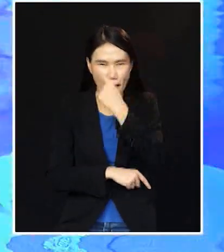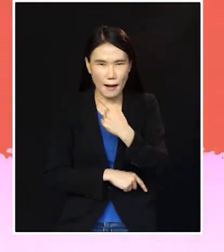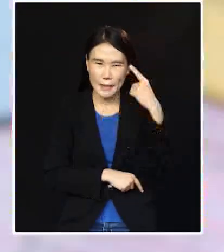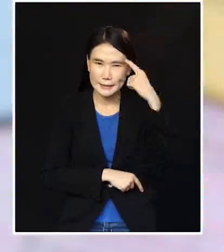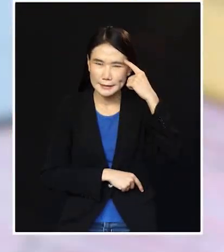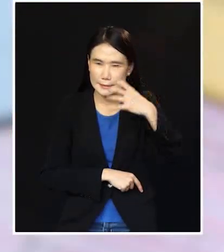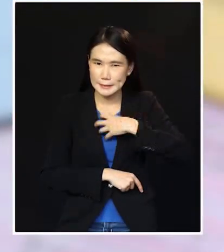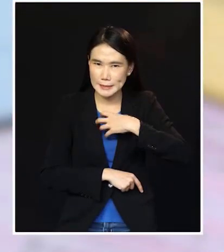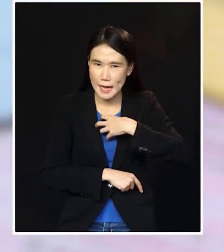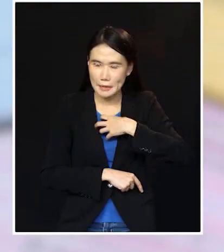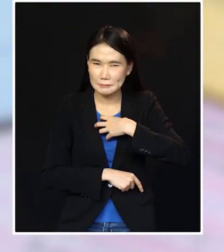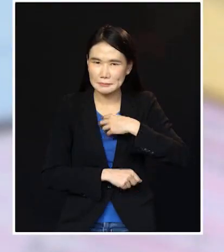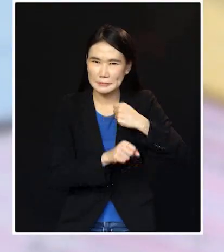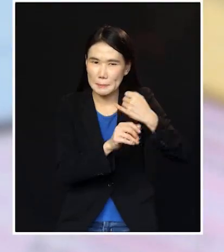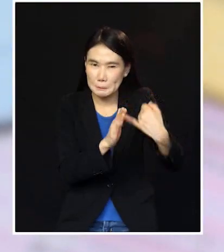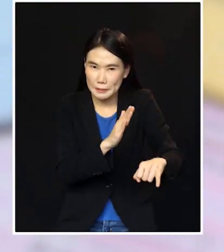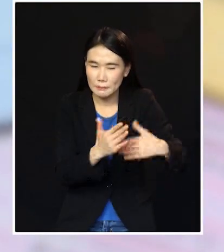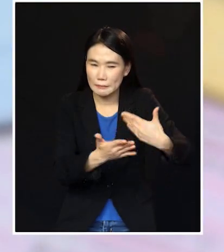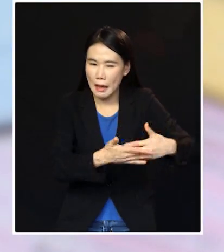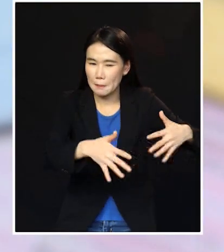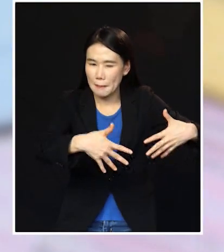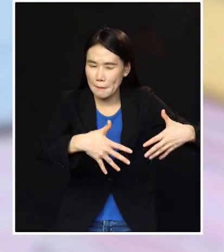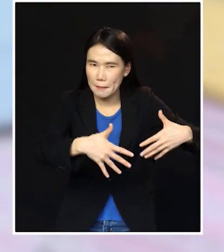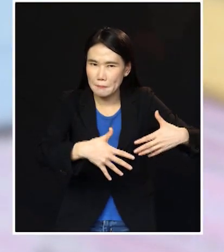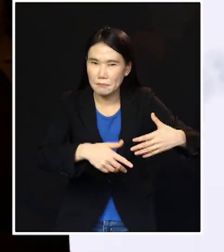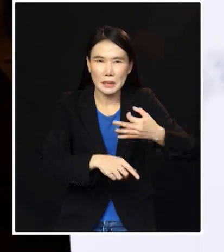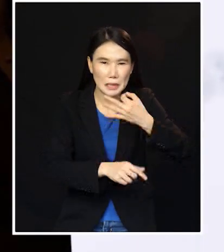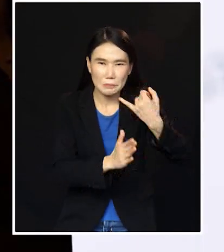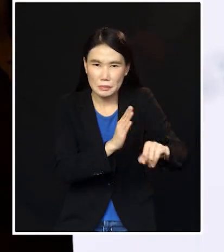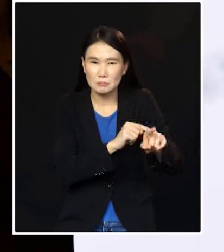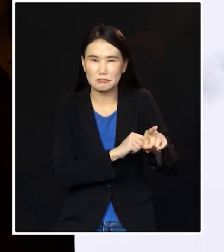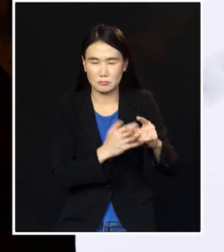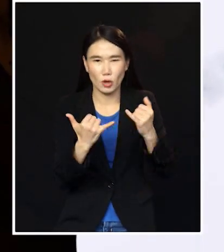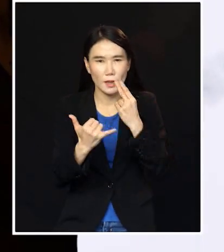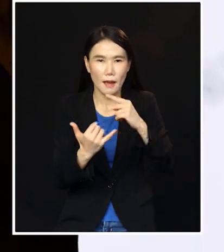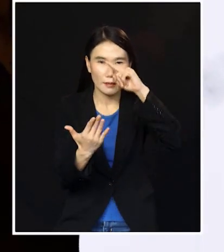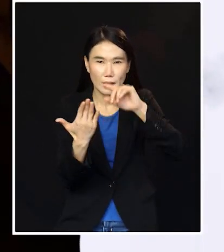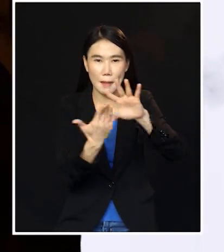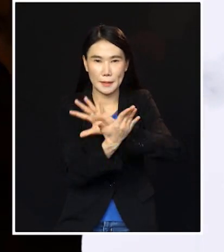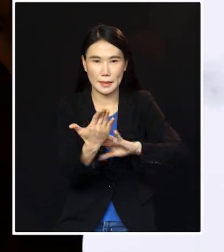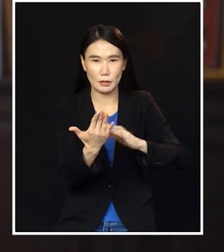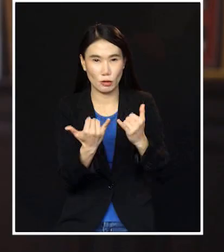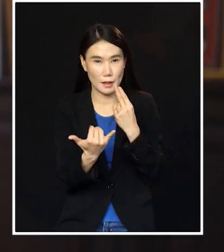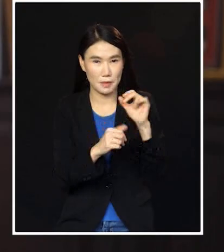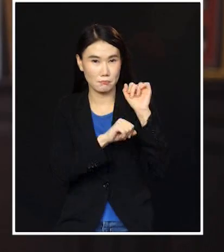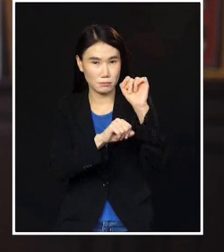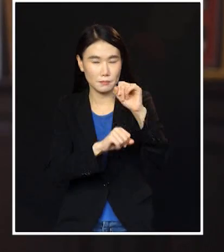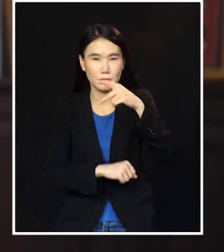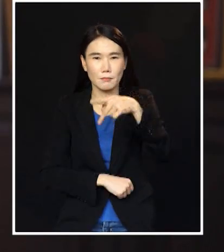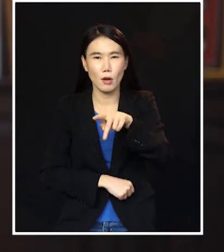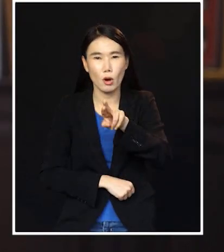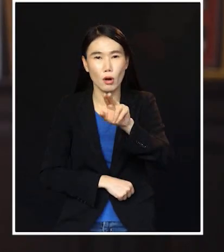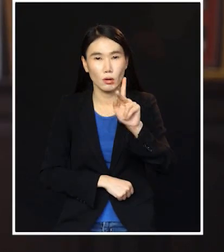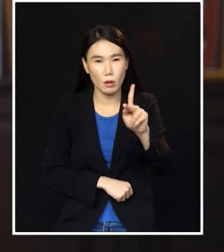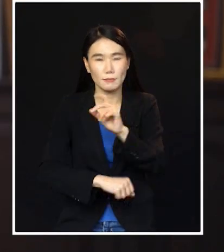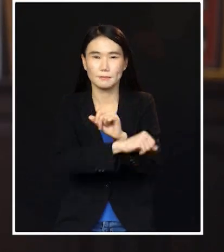ถึงท่านที่กำลังคิดที่จะหารายได้จากช่องทางการก่ออาชญากรรมปัจจุบันประเทศไทยเรามีพระราช